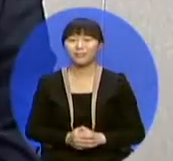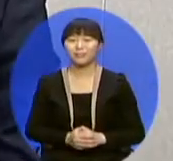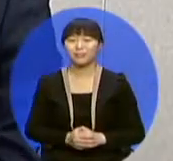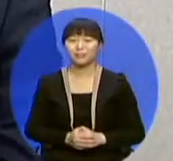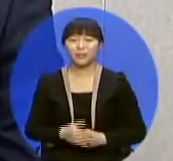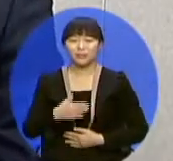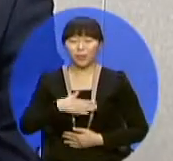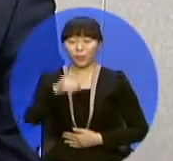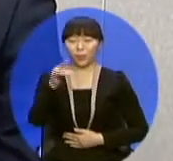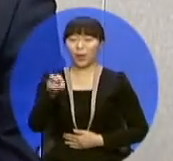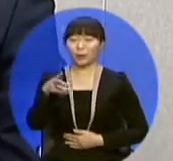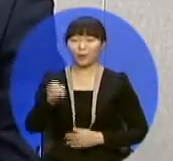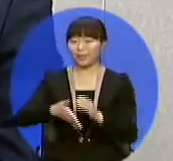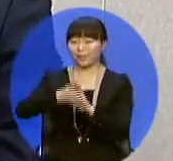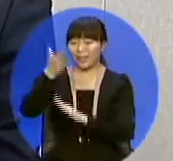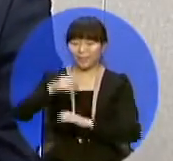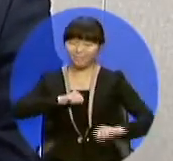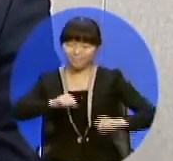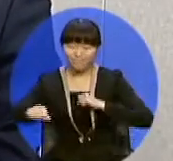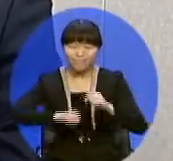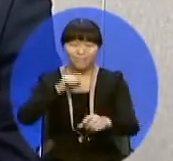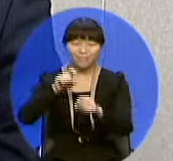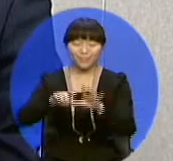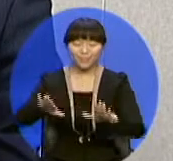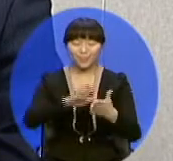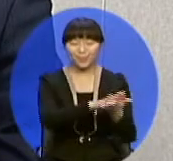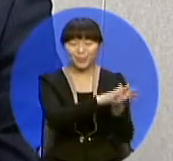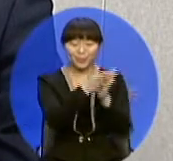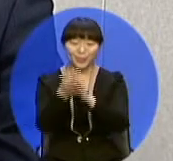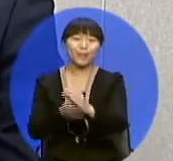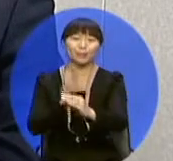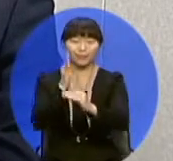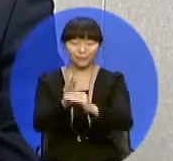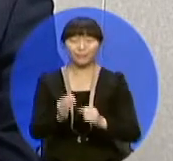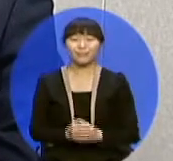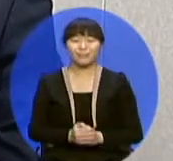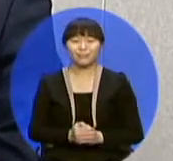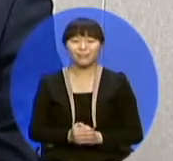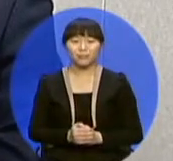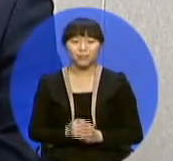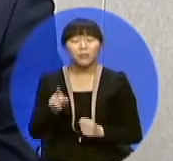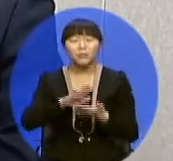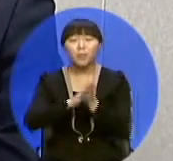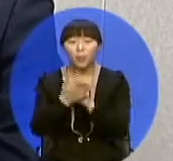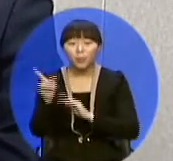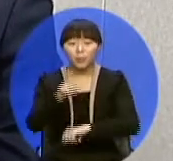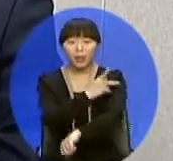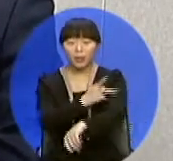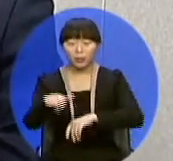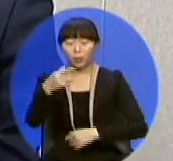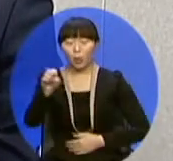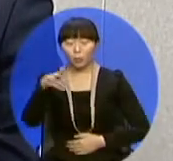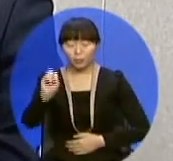우리 광명시가 역동적으로 변화를 하고 있습니다. 그 변화는